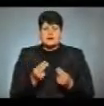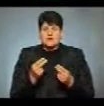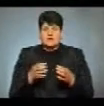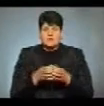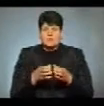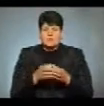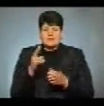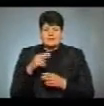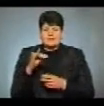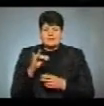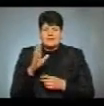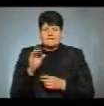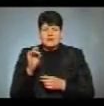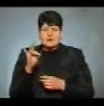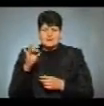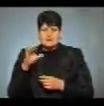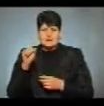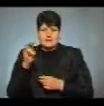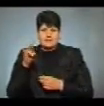команді диверсантів «Їжаки».